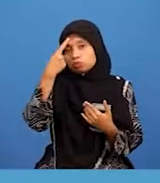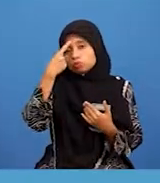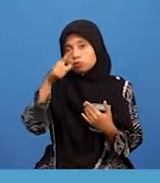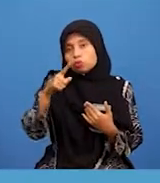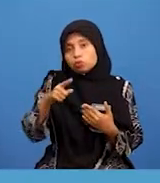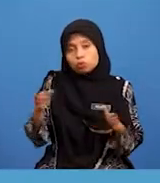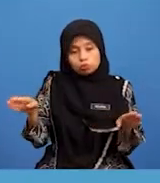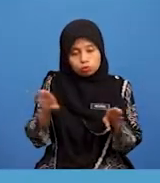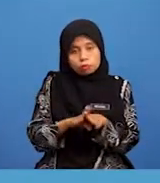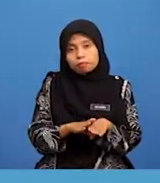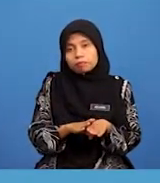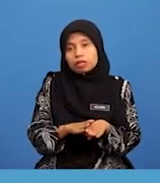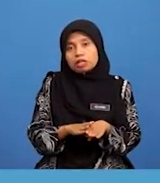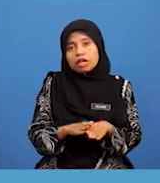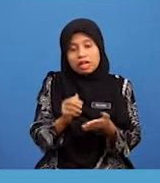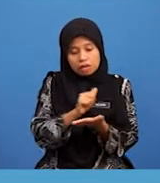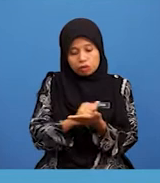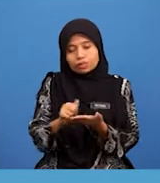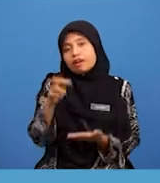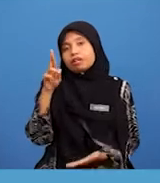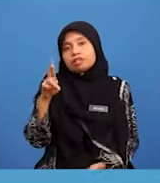menutup akaun realisasi.